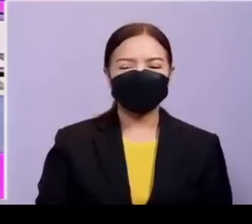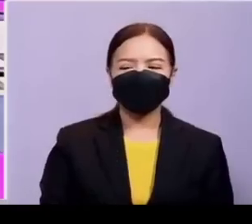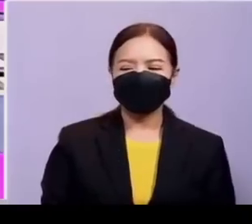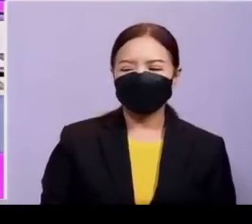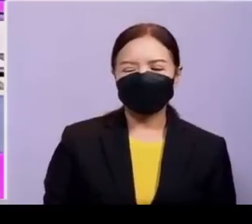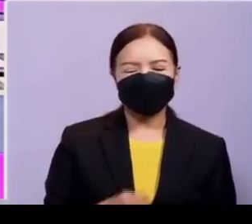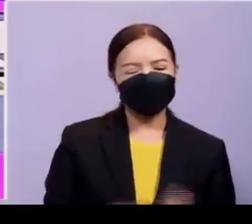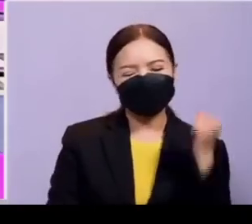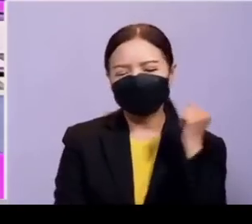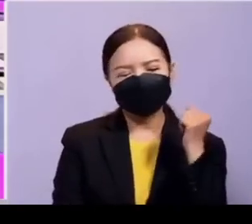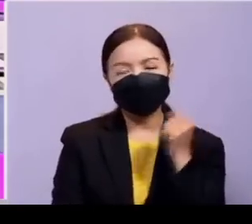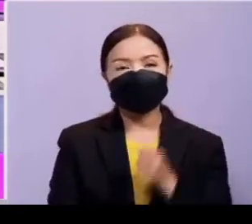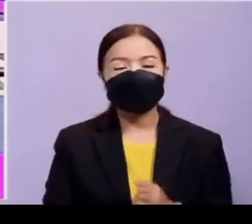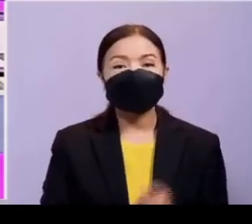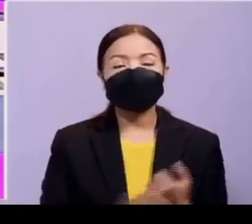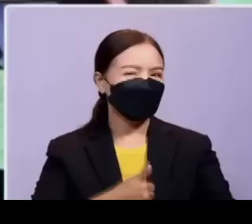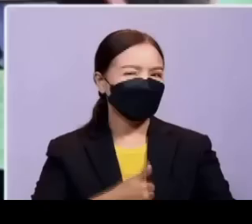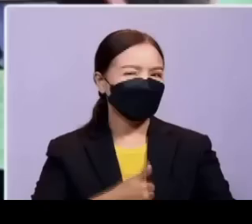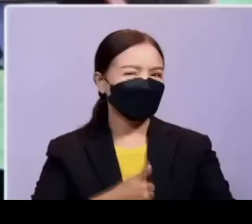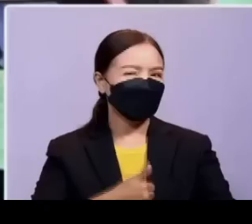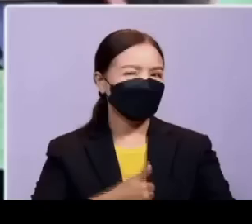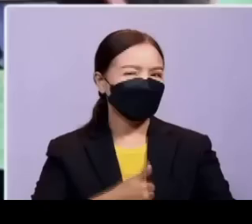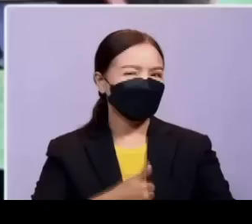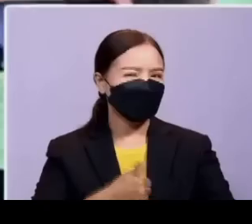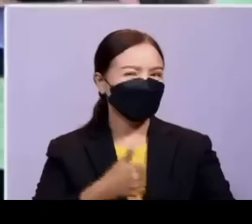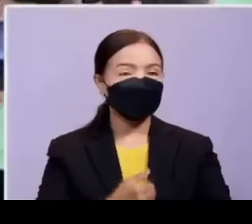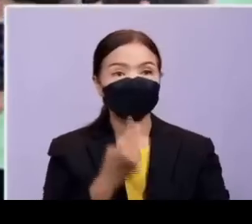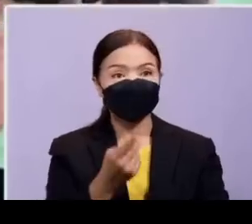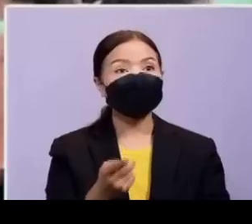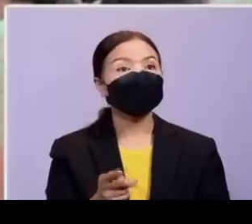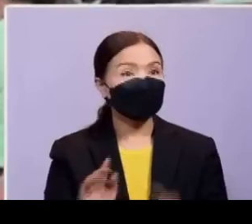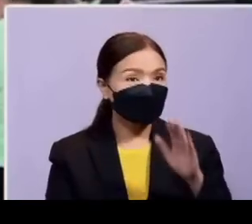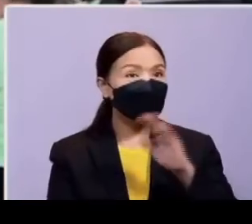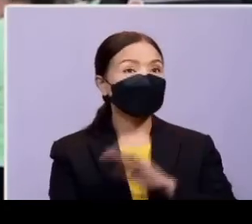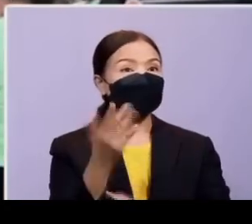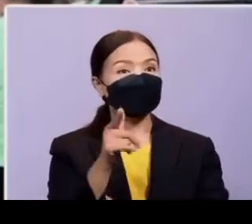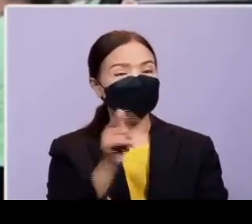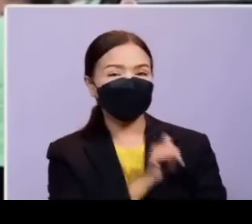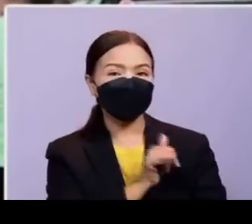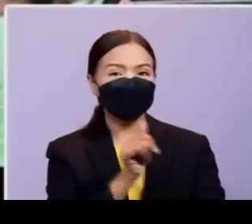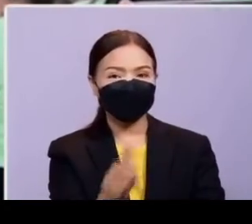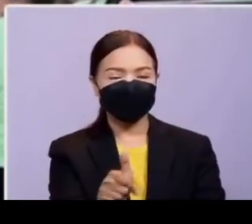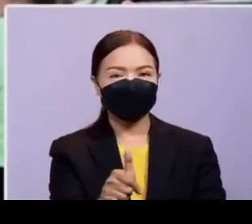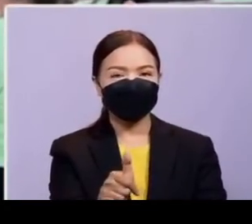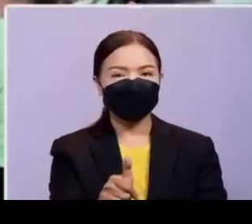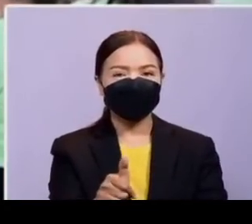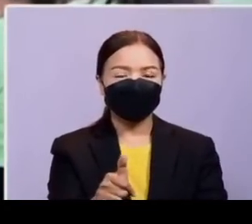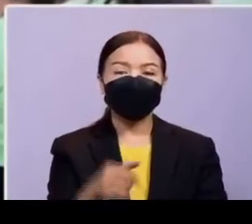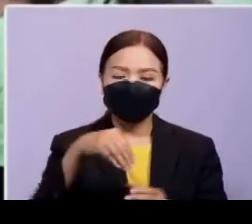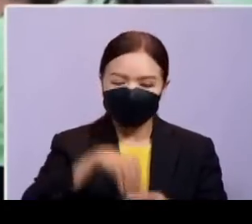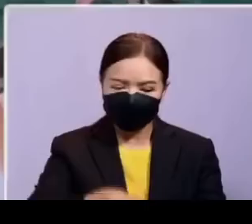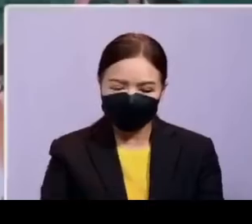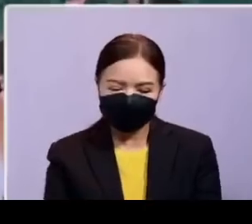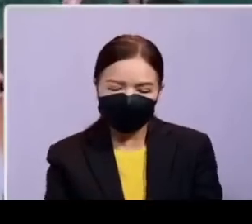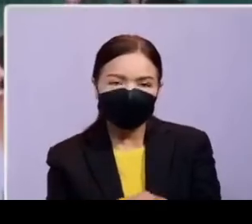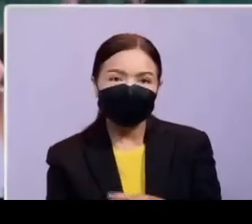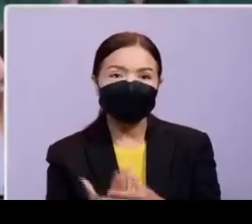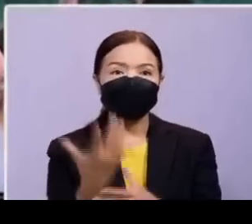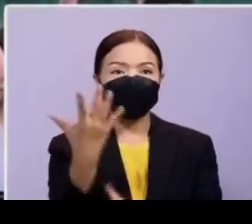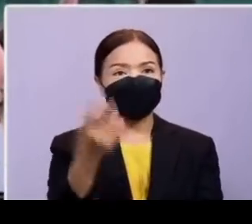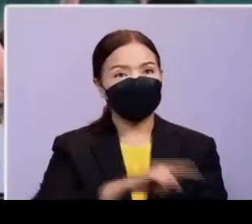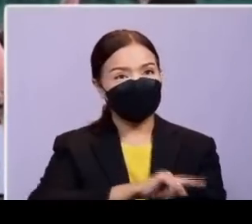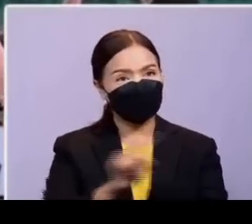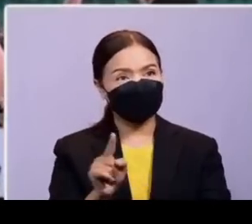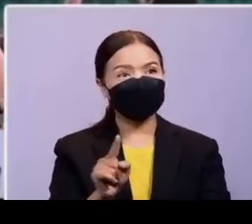ไปดูท่านผู้ว่าชัชชาติดีกว่า เมื่อเช้าท่านไปปลูกต้นไม้นี่ใช่ไหม ใช่ไม่ใช่วันสิ่งแวดล้อมโลกอย่างเดียววันนี้ยังเป็นวันชัชชาติเด